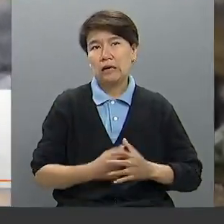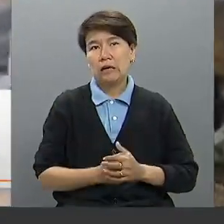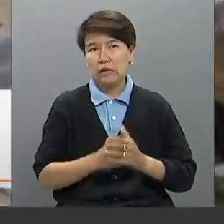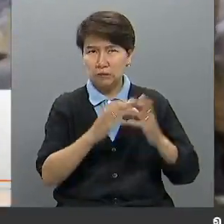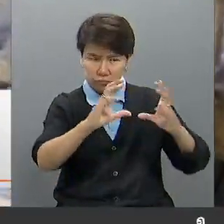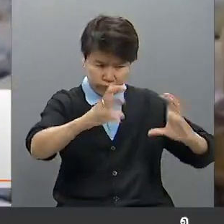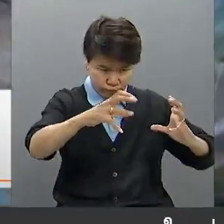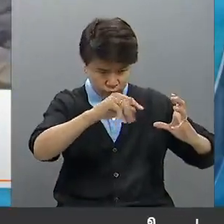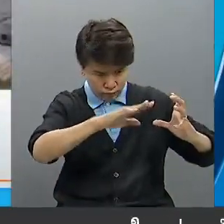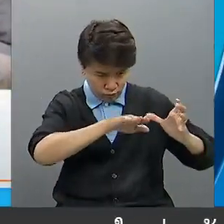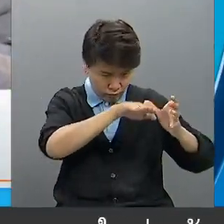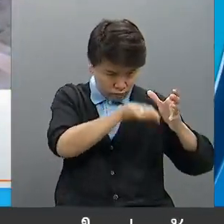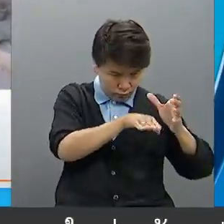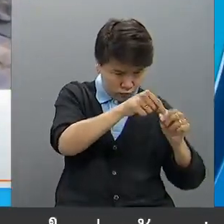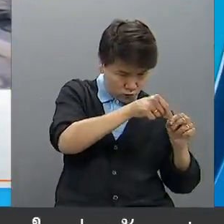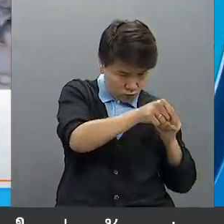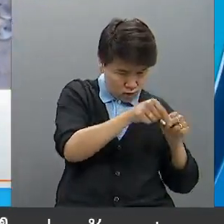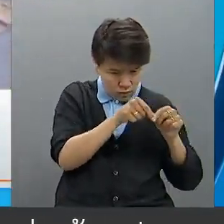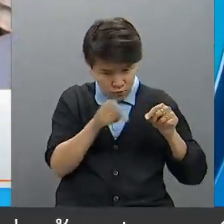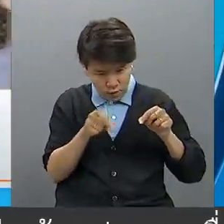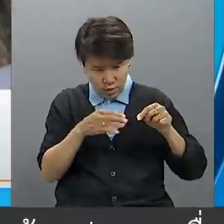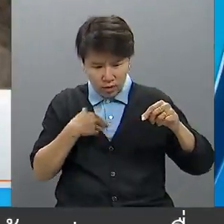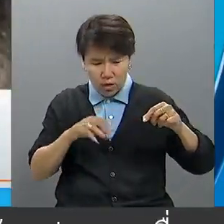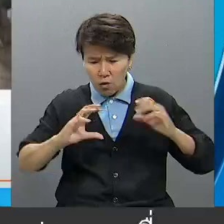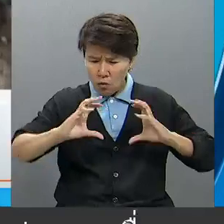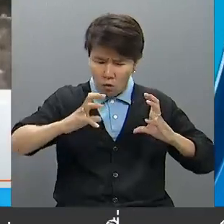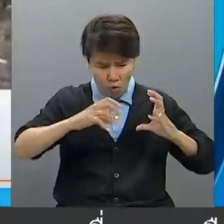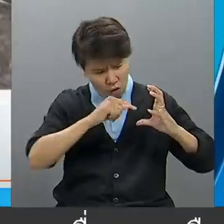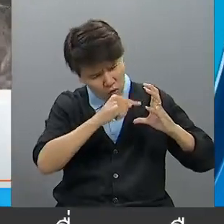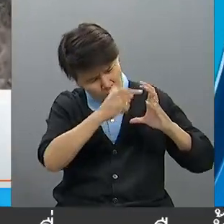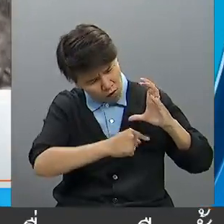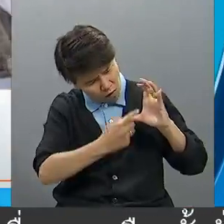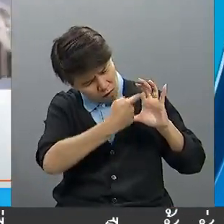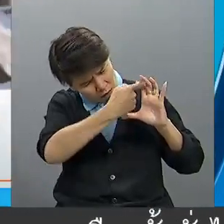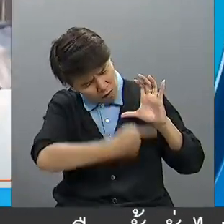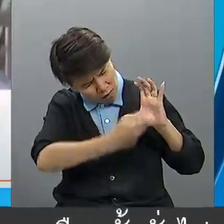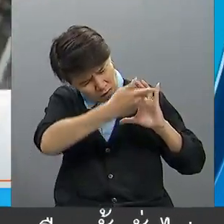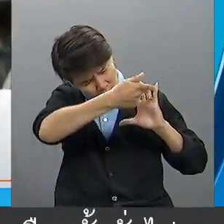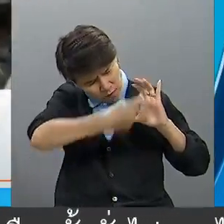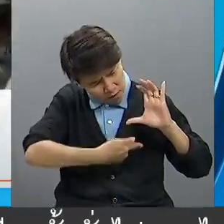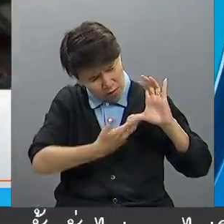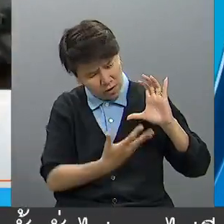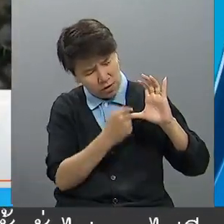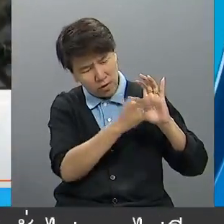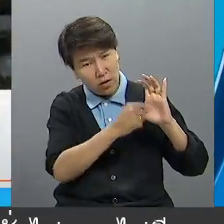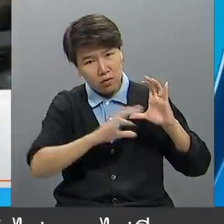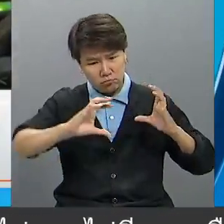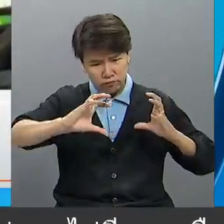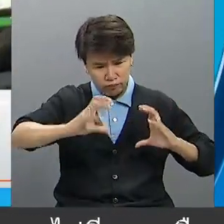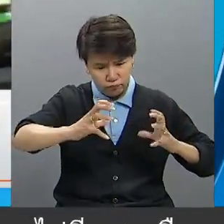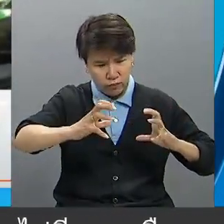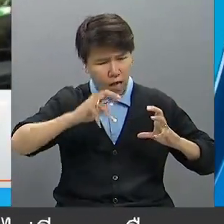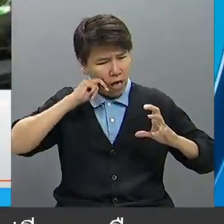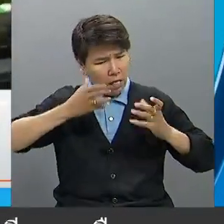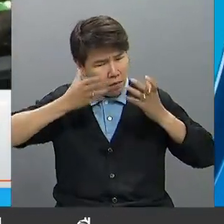ให้ฟังว่าเขาจะต้องดูองศาล้อใช่ไหมฮะต้องคำนวณในวงของมันรับน้ำหนักได้แค่ไหนนะฮะแต่ผมก็เค